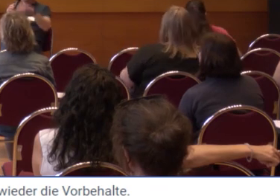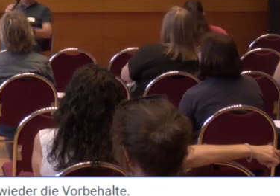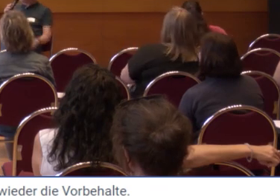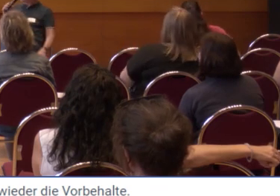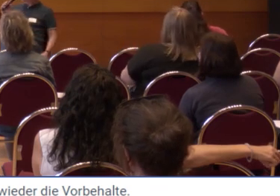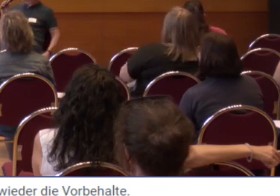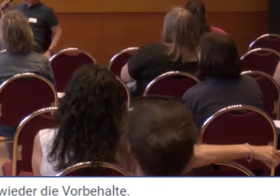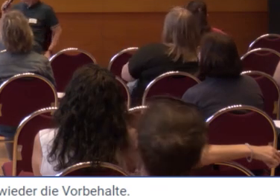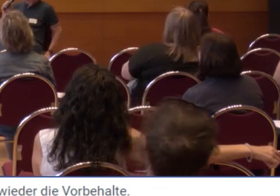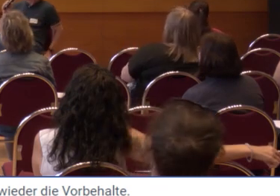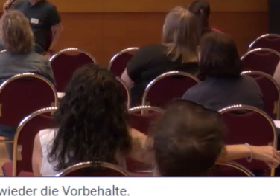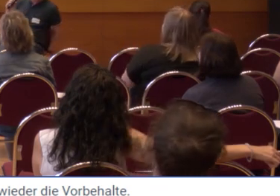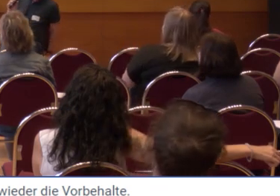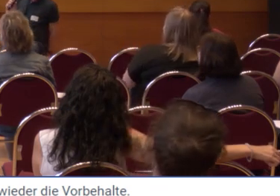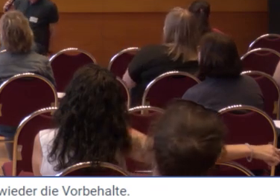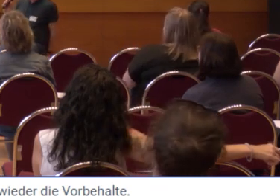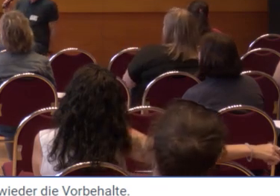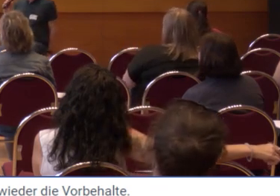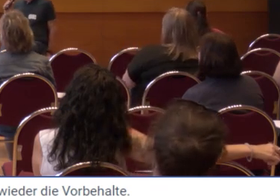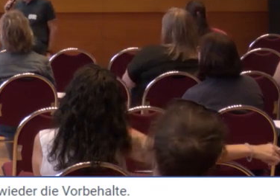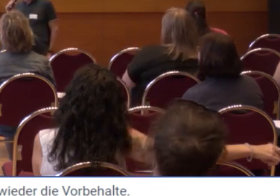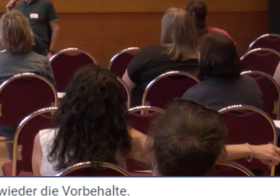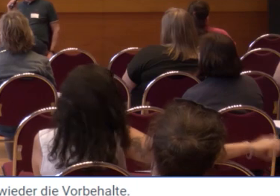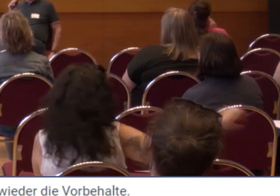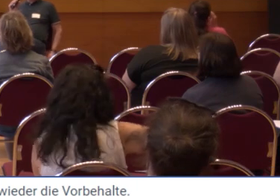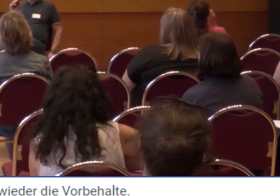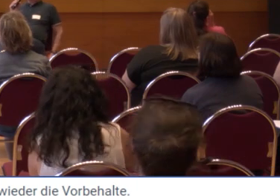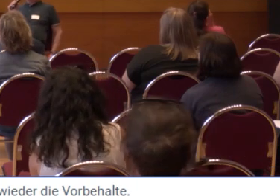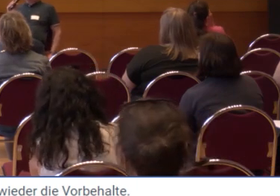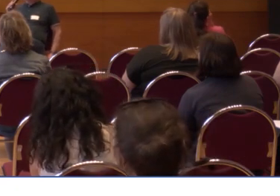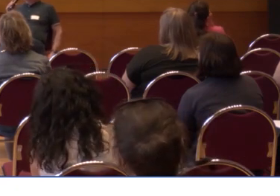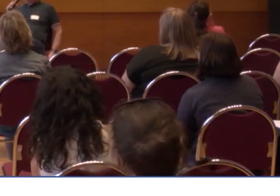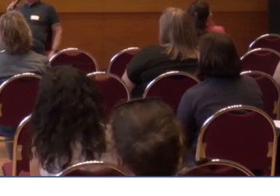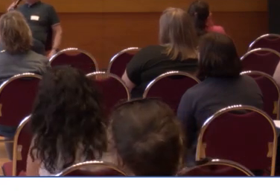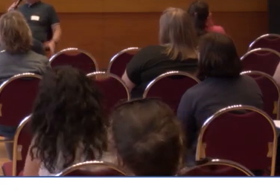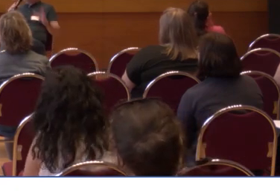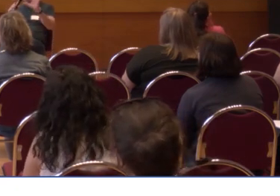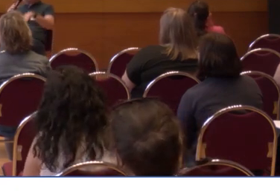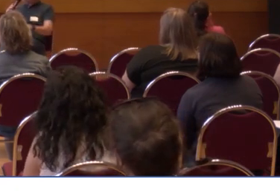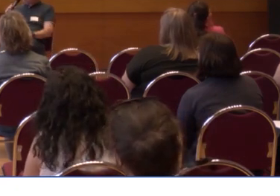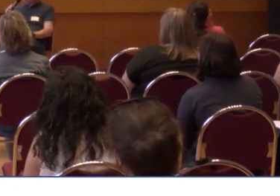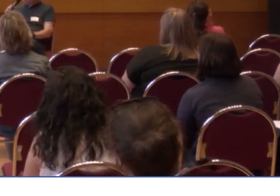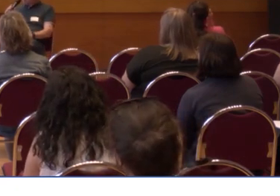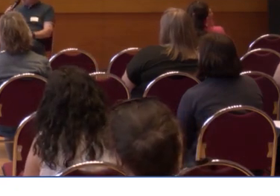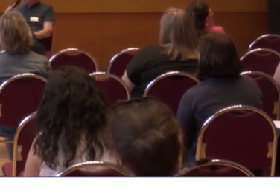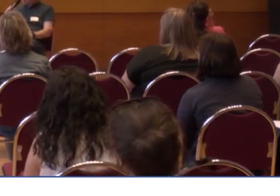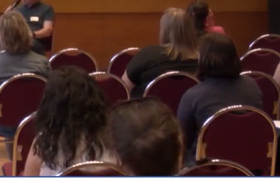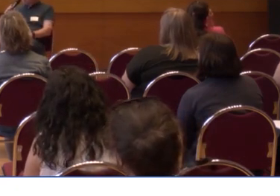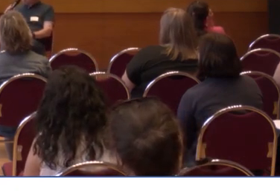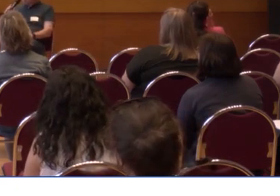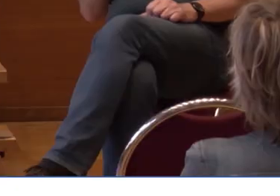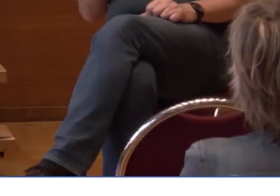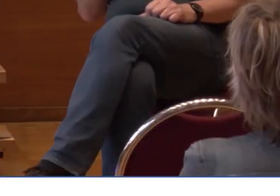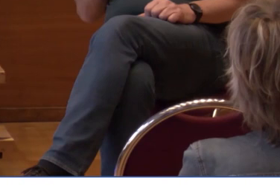ich habe eine Folie vorbereitet könnte ich sagen aber mal das was wir gemacht haben also diese Einreichung ist entstanden